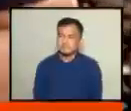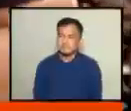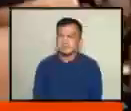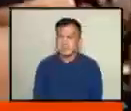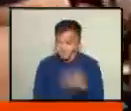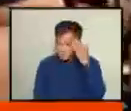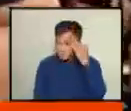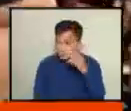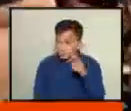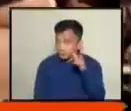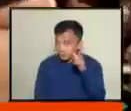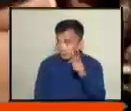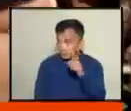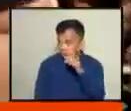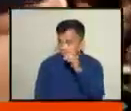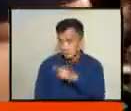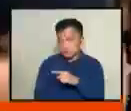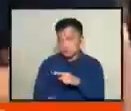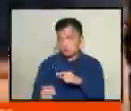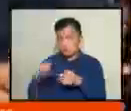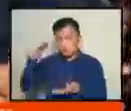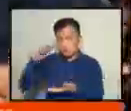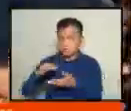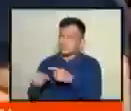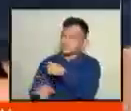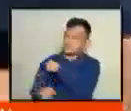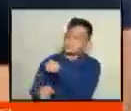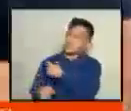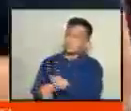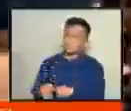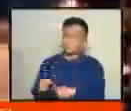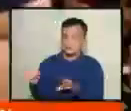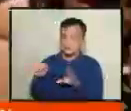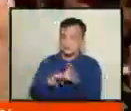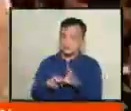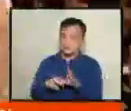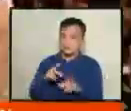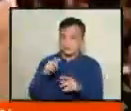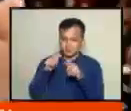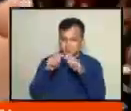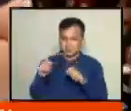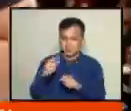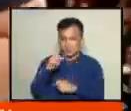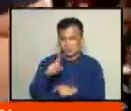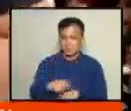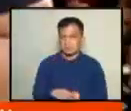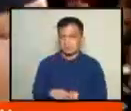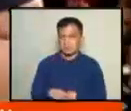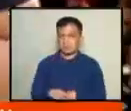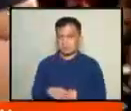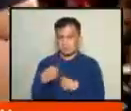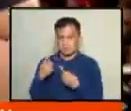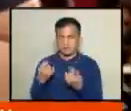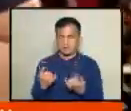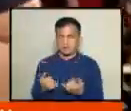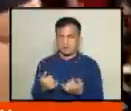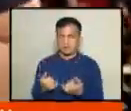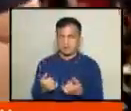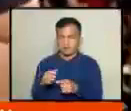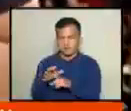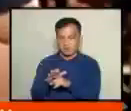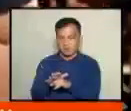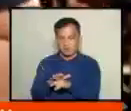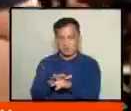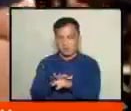Alam mo, Luchi, kung tutuusin, nabawasan na sa lagay na ito itong mga pasahero dito sa Terminal 1. Sa ngayon kasi parang napakabagal